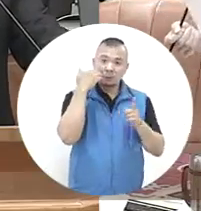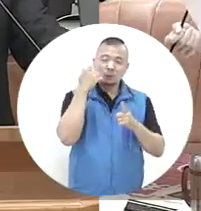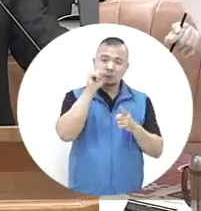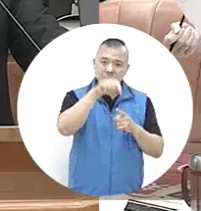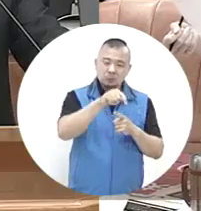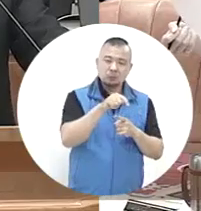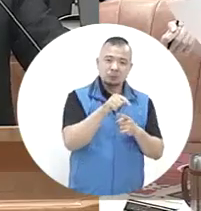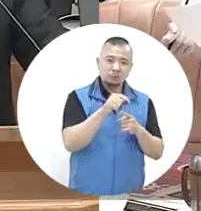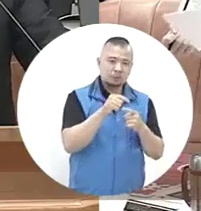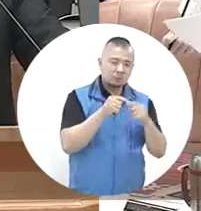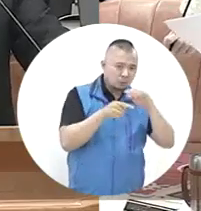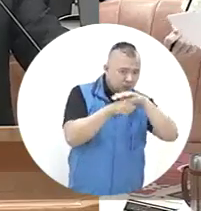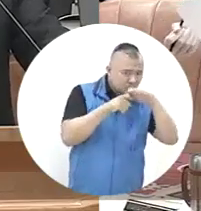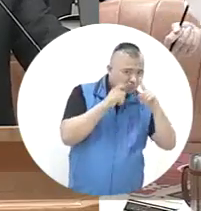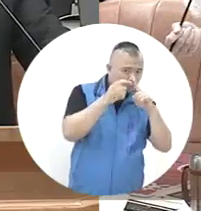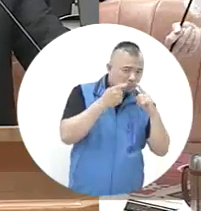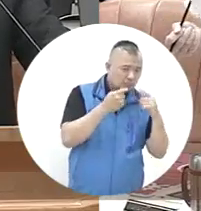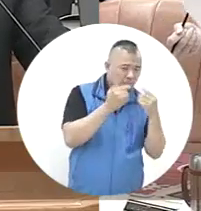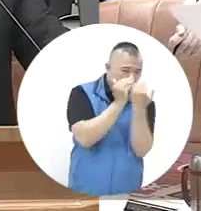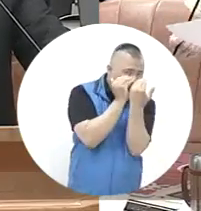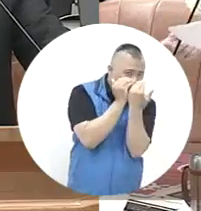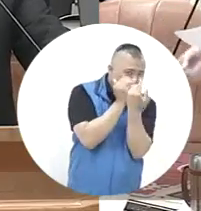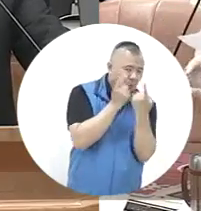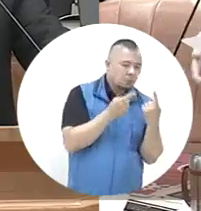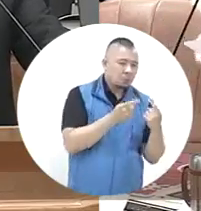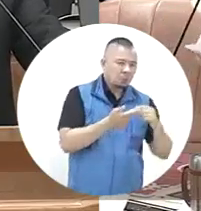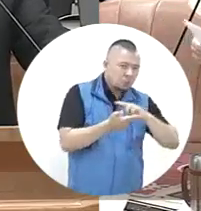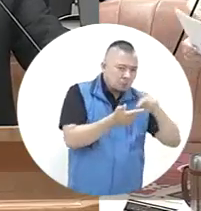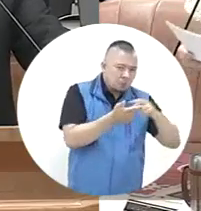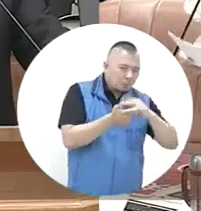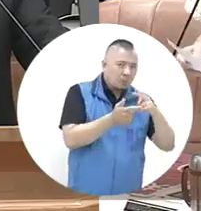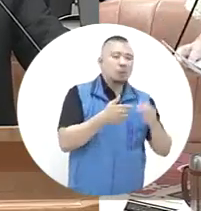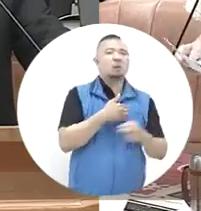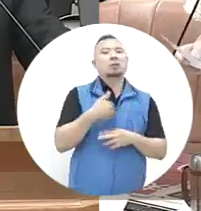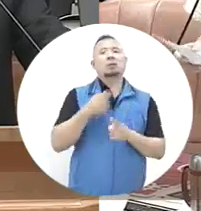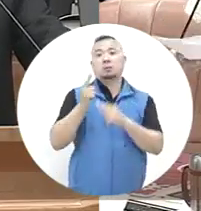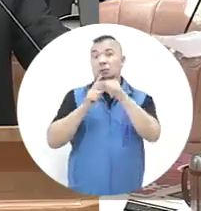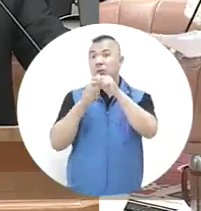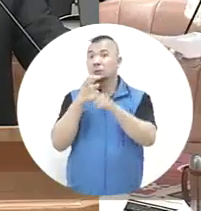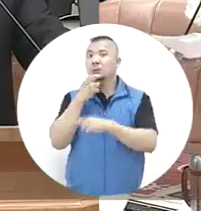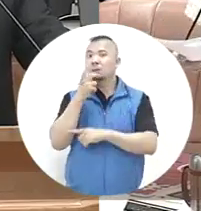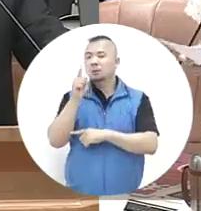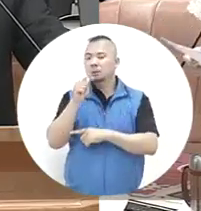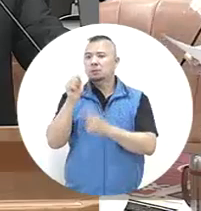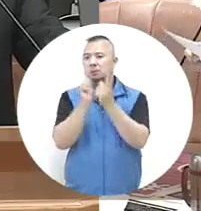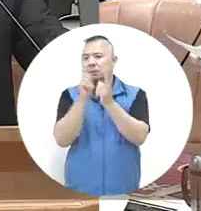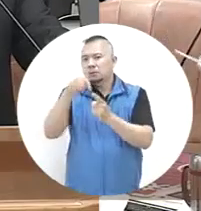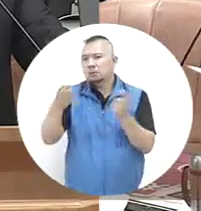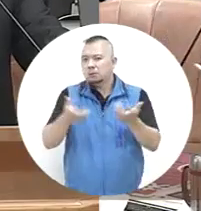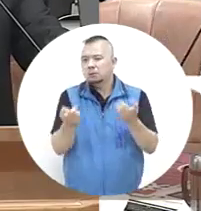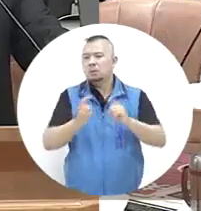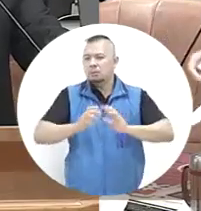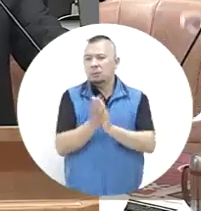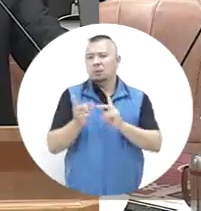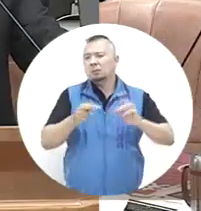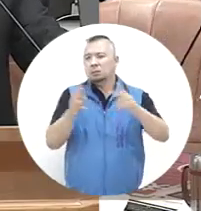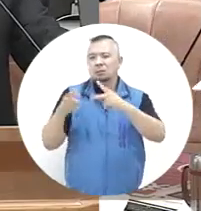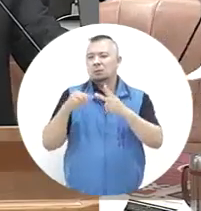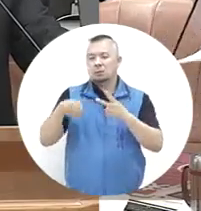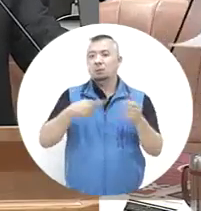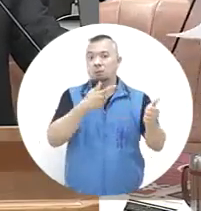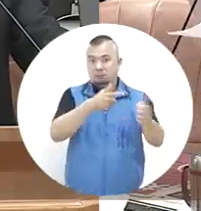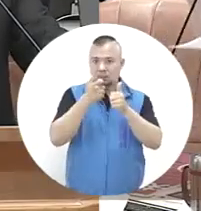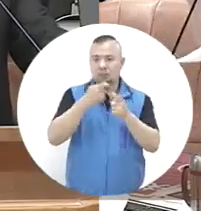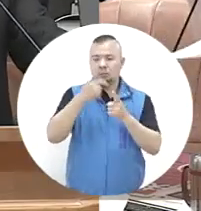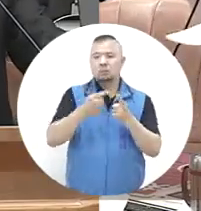就可以改造，中央面对这个问题赶快迅速调整步伐，不然枪击案还会再发